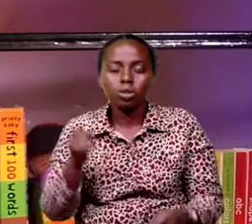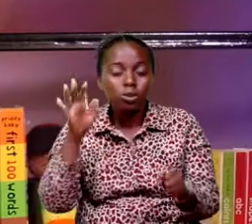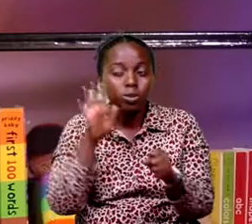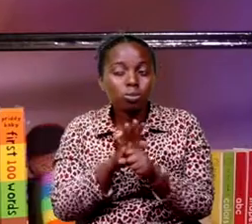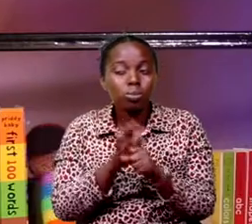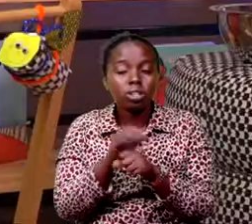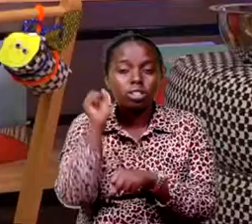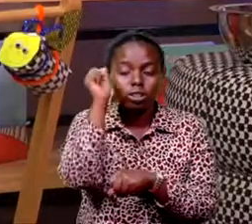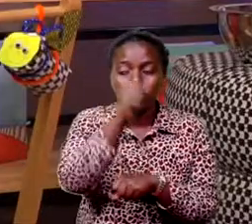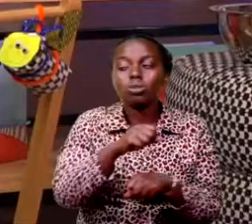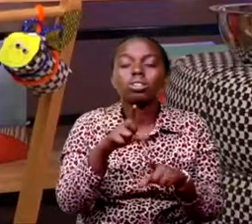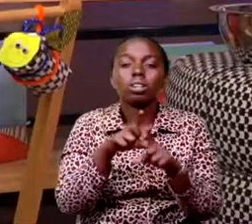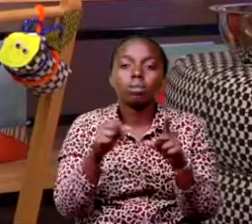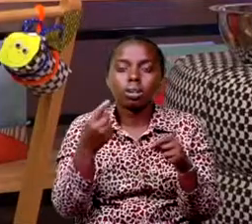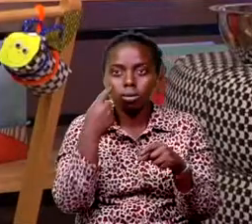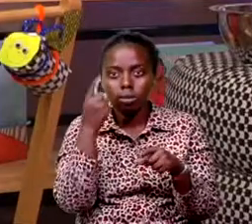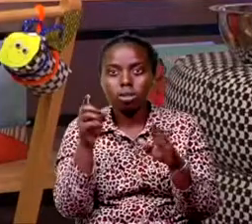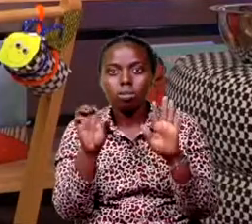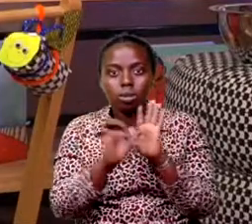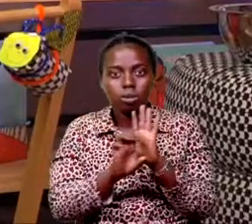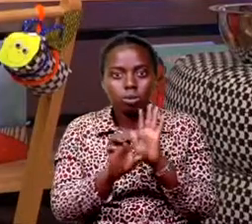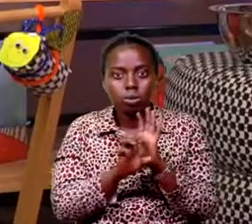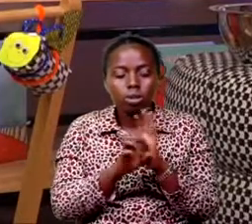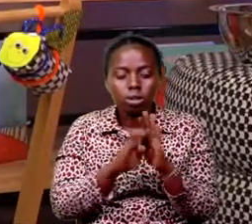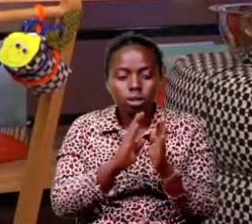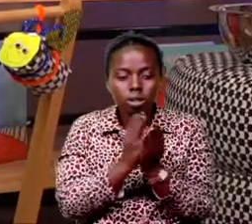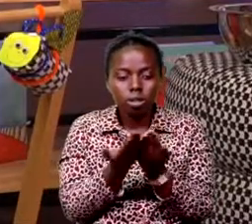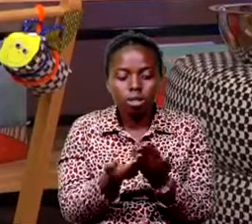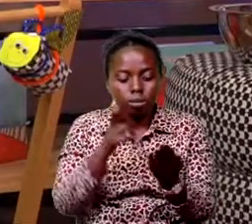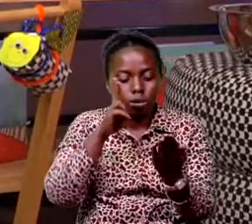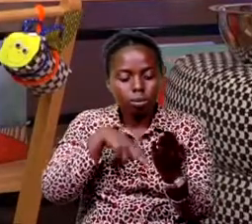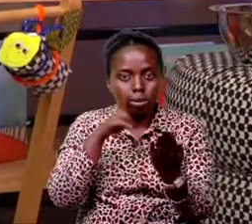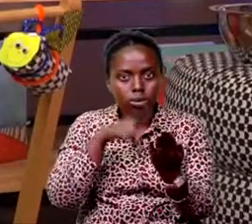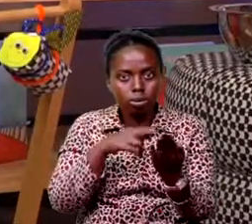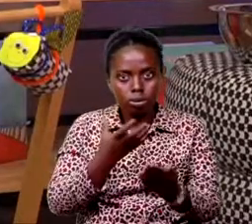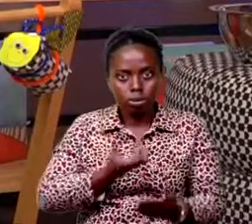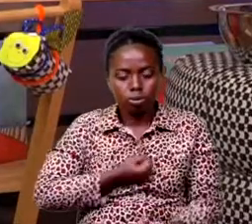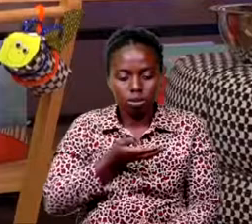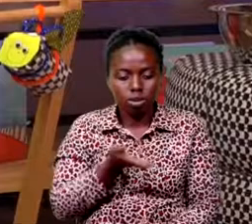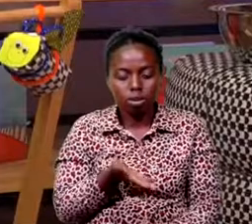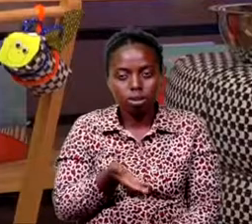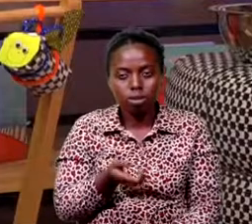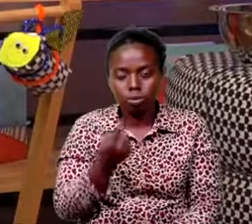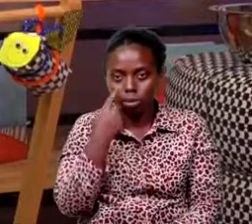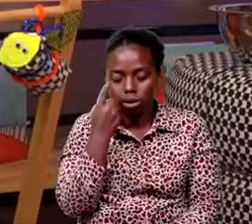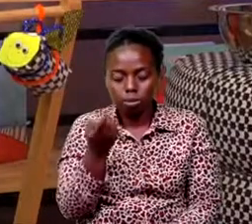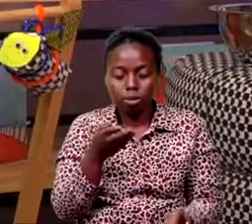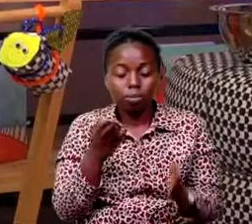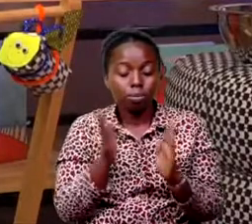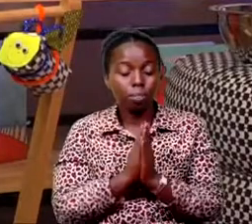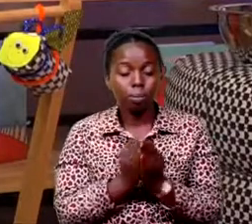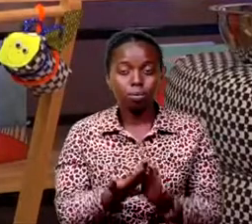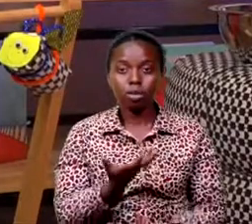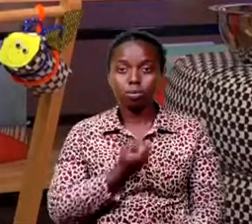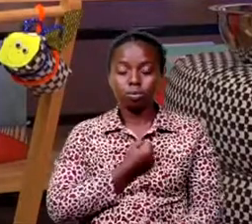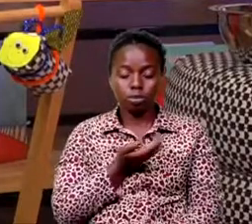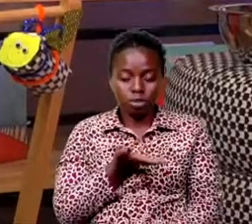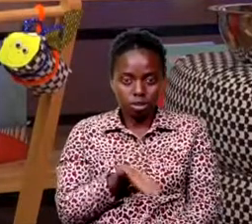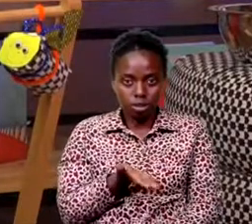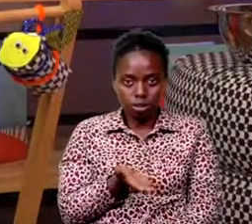kurusha amagambo. Turebye urugero, ni igitabo badusomeye ari iki kimfite hano. Murareba kino gitabo mfite